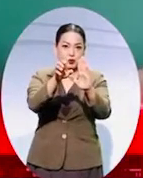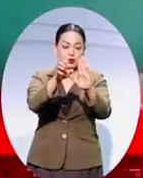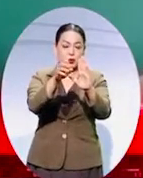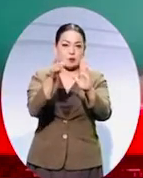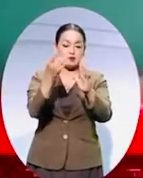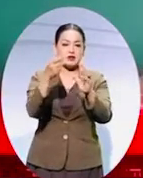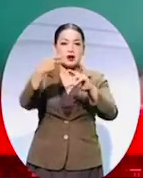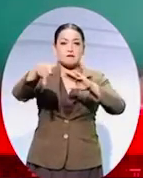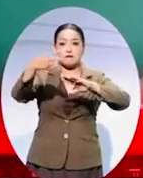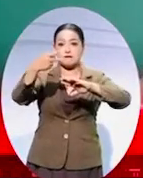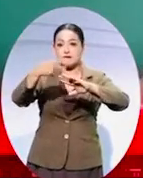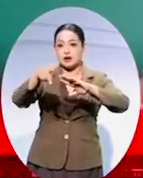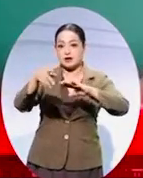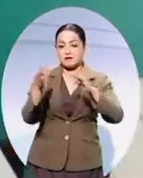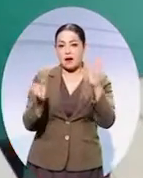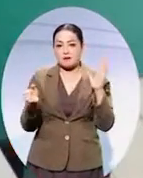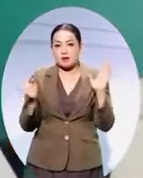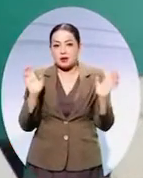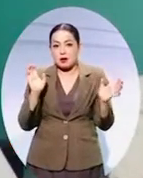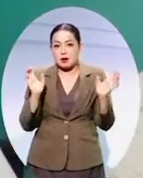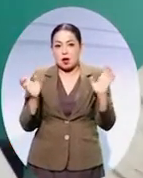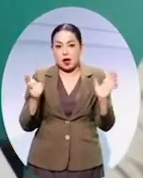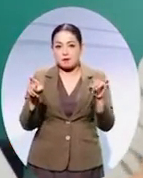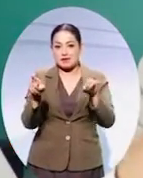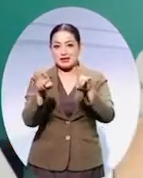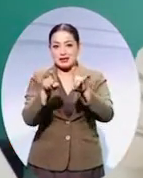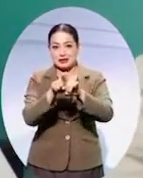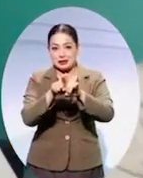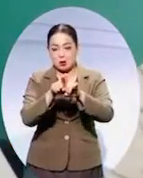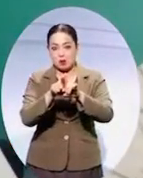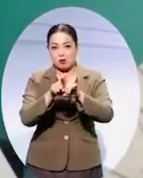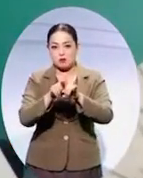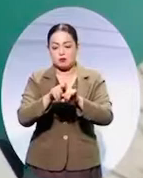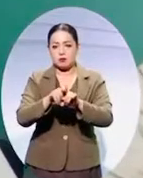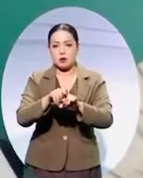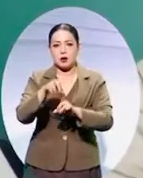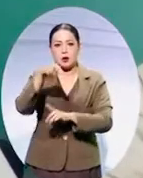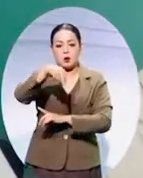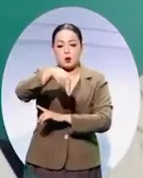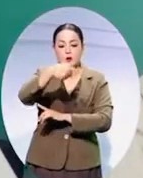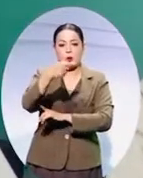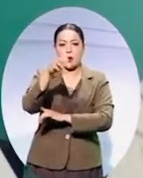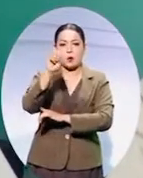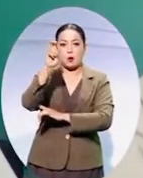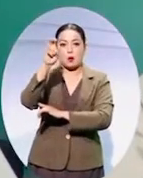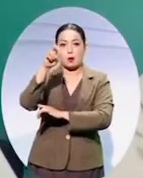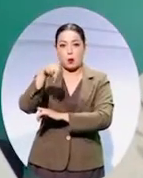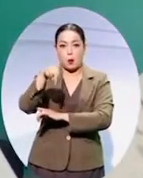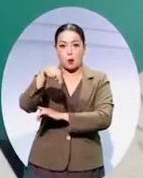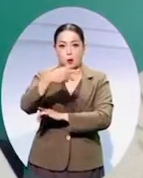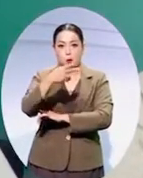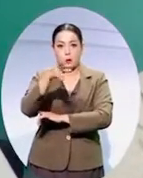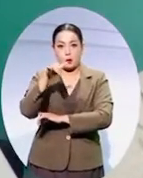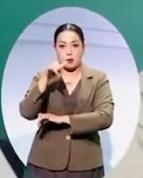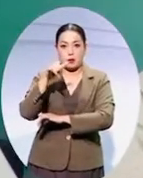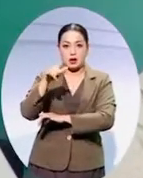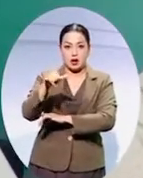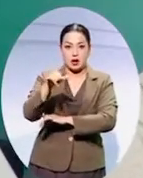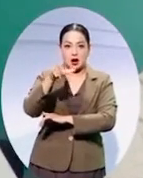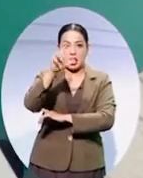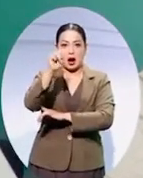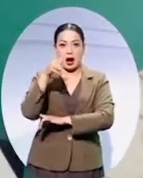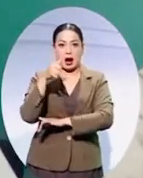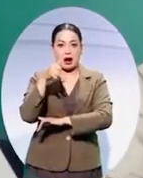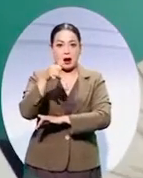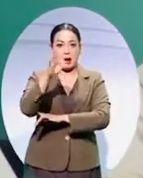thì đều học các ngôn ngữ khác nhau đều có thể nhanh hơn người lớn, thậm chí nhanh hơn cả người lớn. Vì vậy là chúng